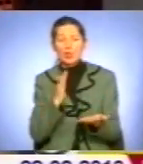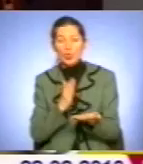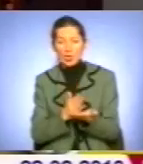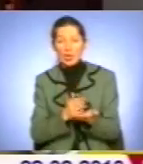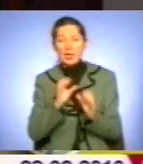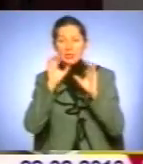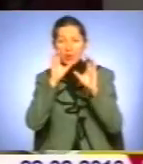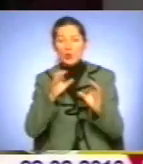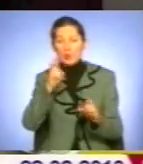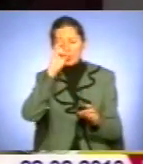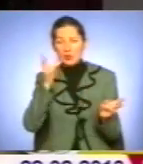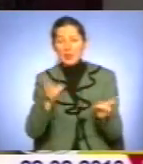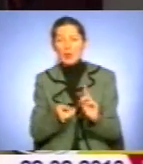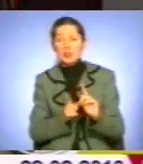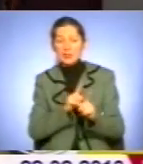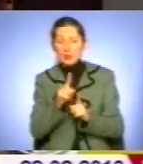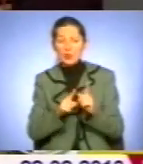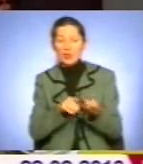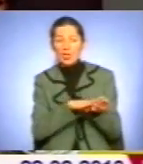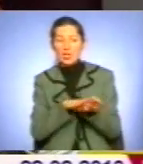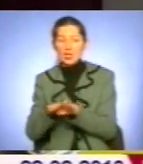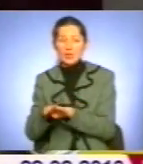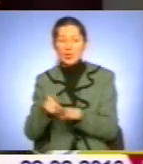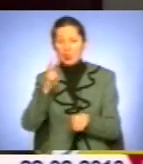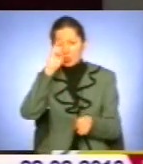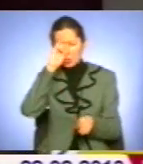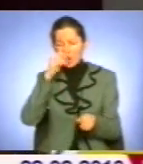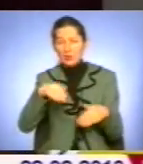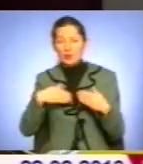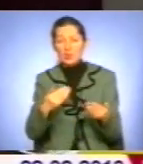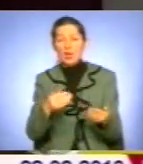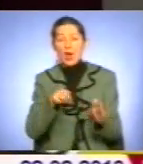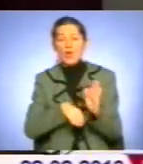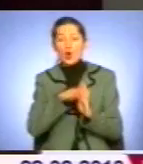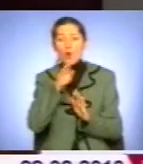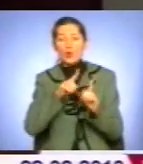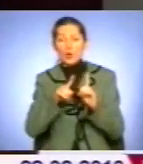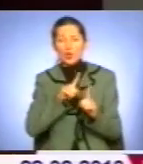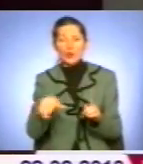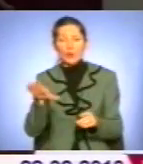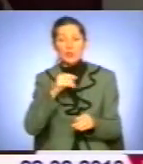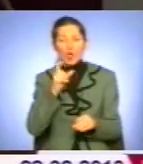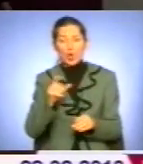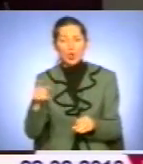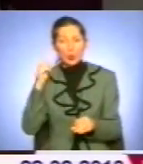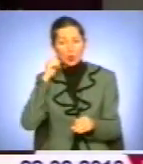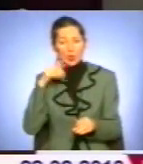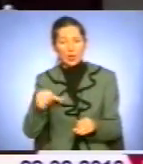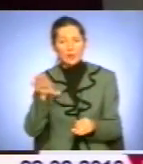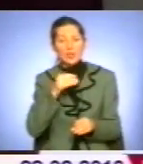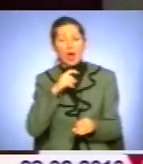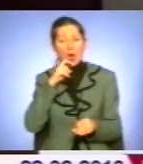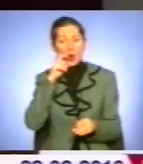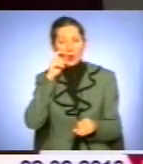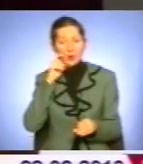це треба змінювати на рівні держави, звертатися офіційно в Верховну Раду за підписами мешканців, щоб всі люди то почули, вся Україна. Значить, оці пільгові місця, що